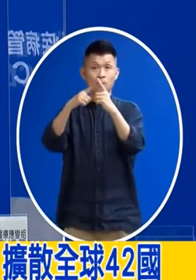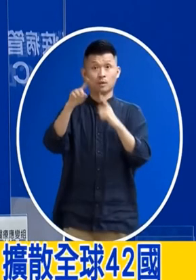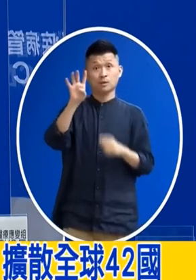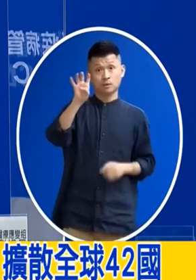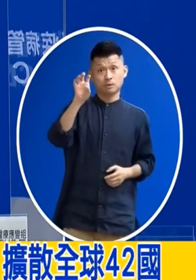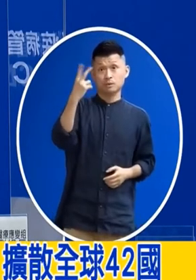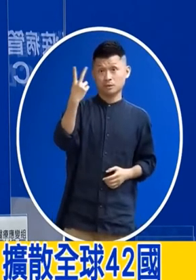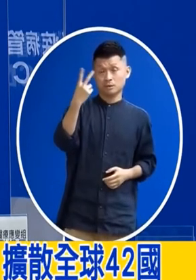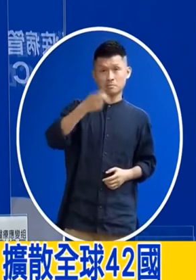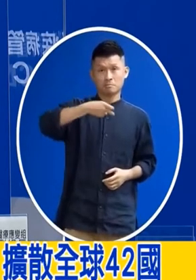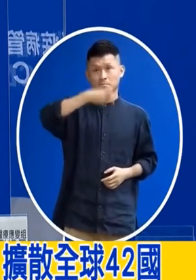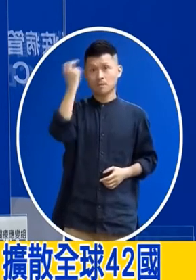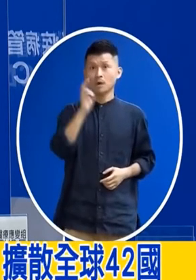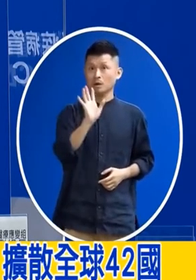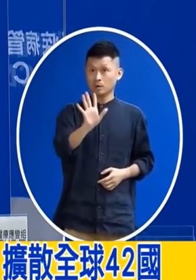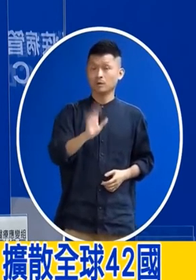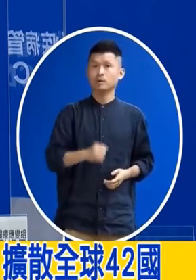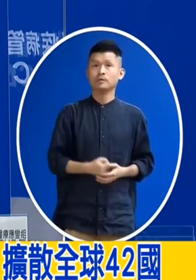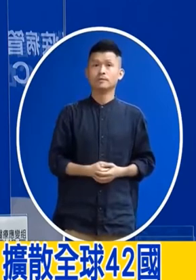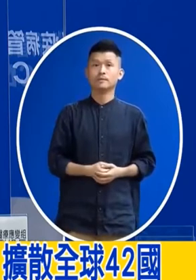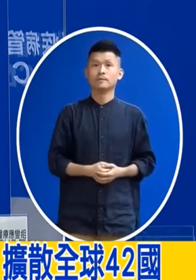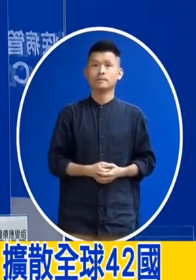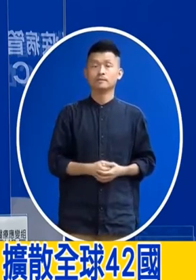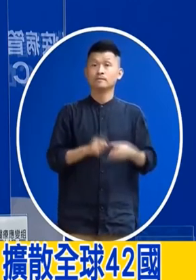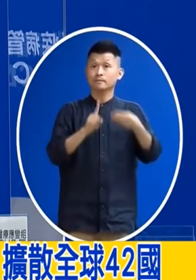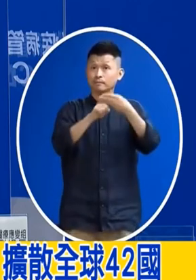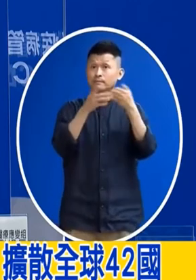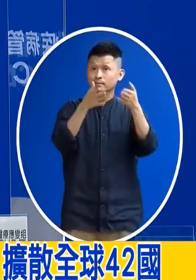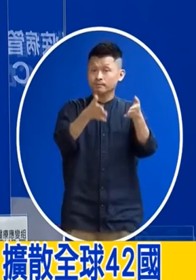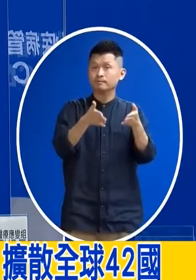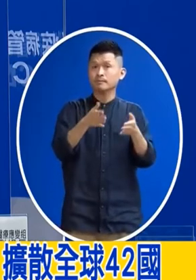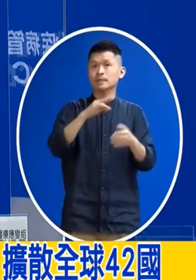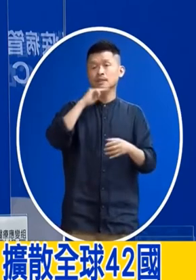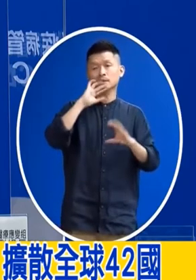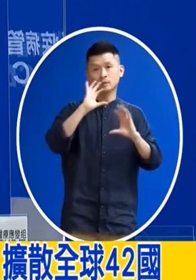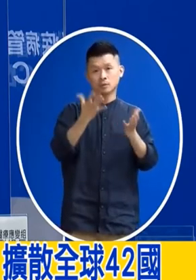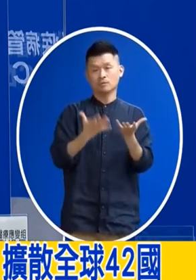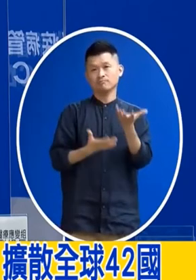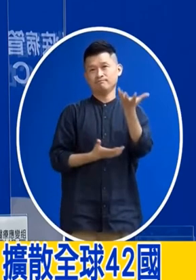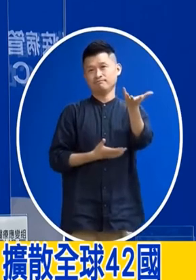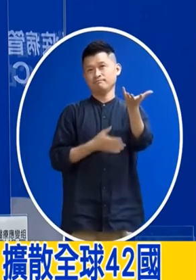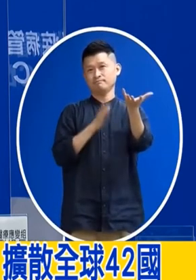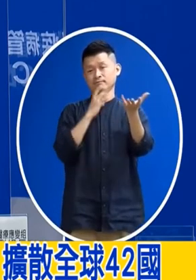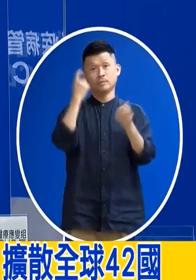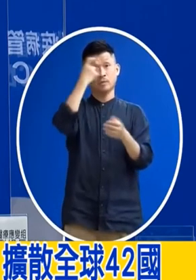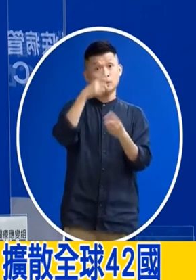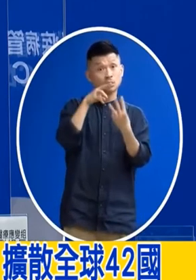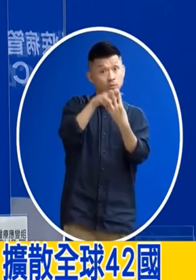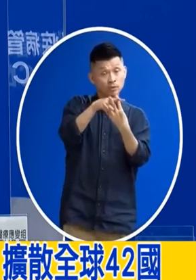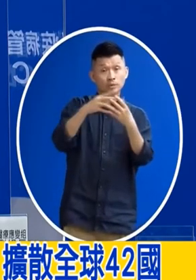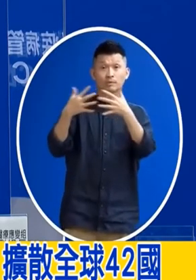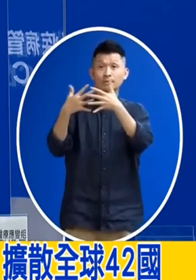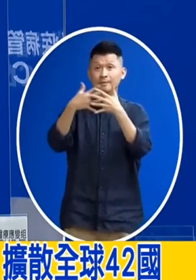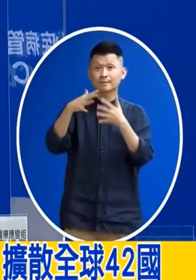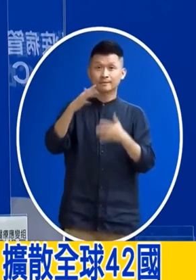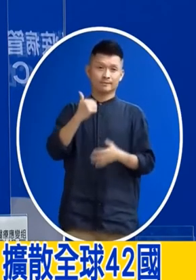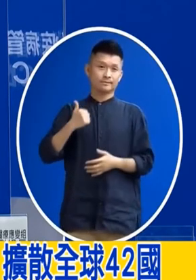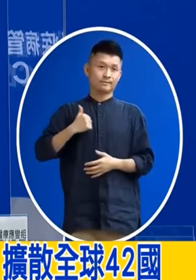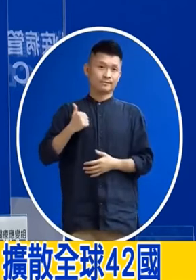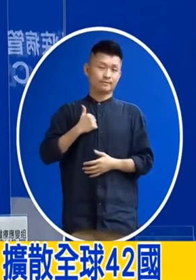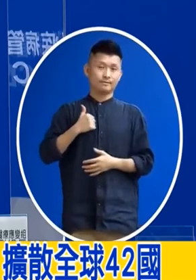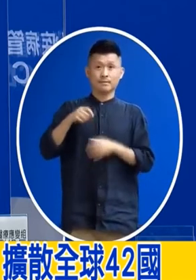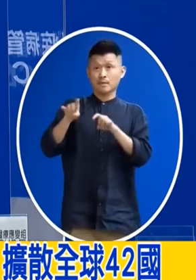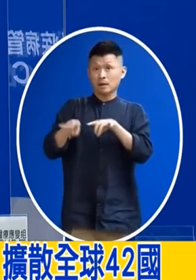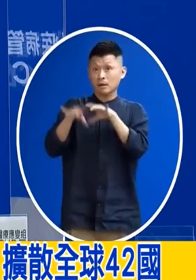有检出这样的一个病例。主要是以英国为主，那欧洲跟美国、加拿大、